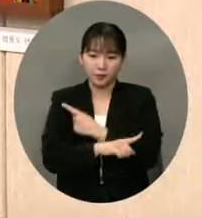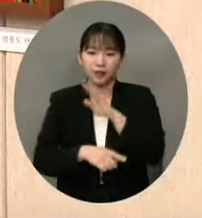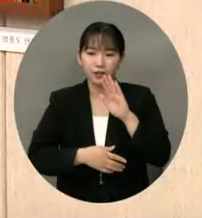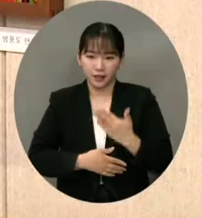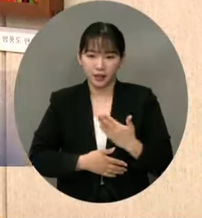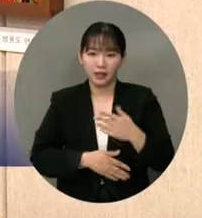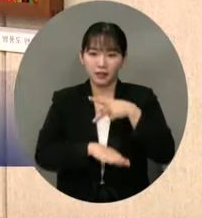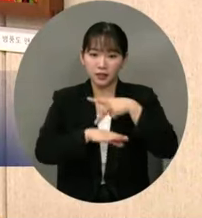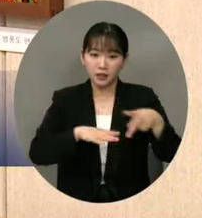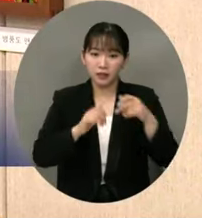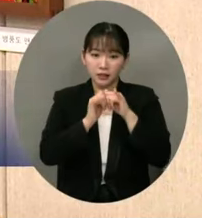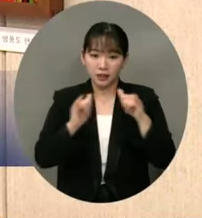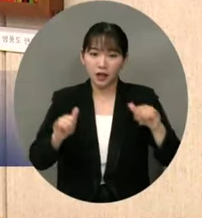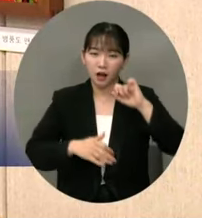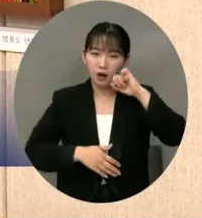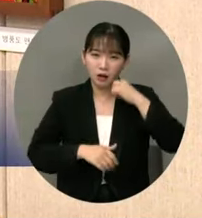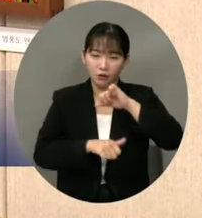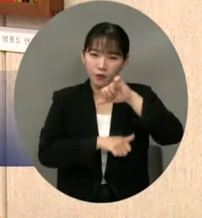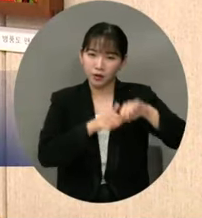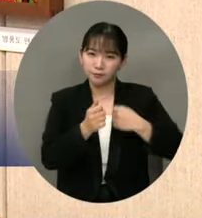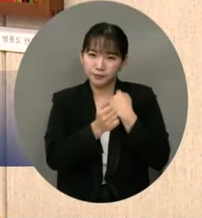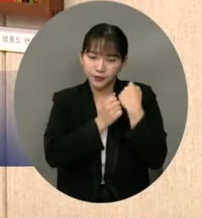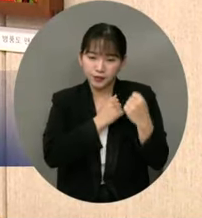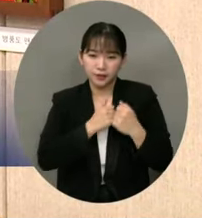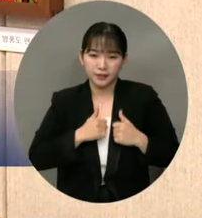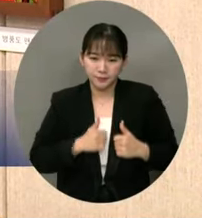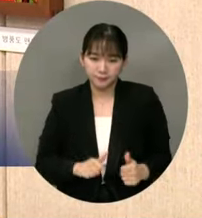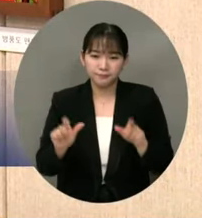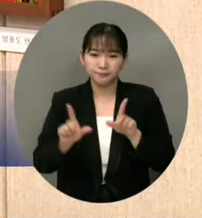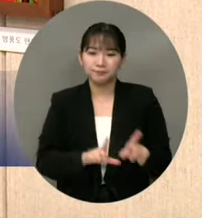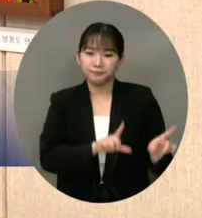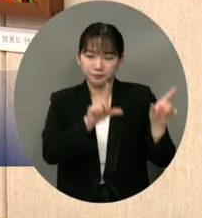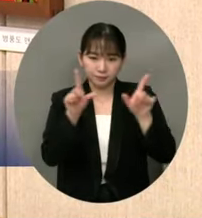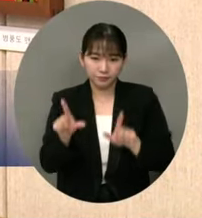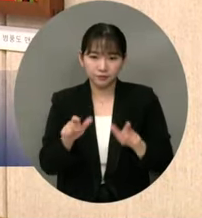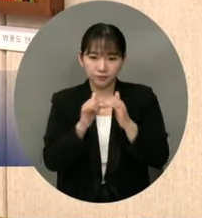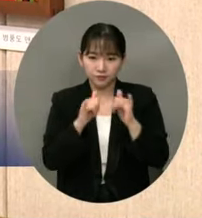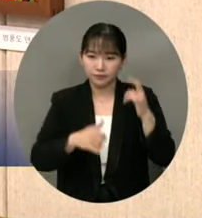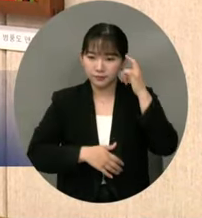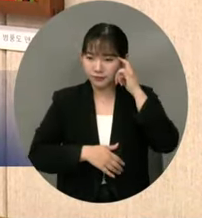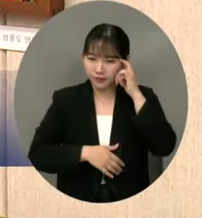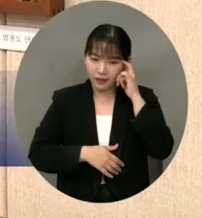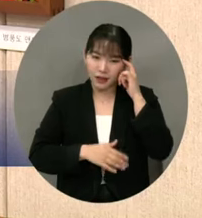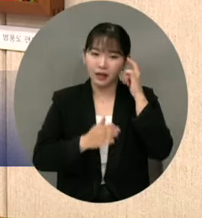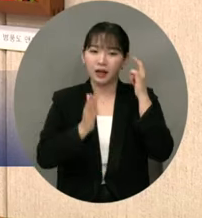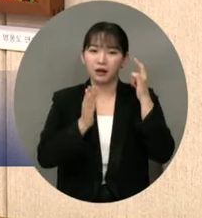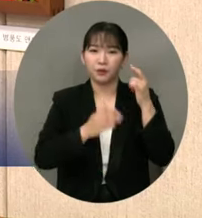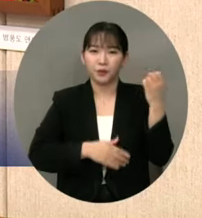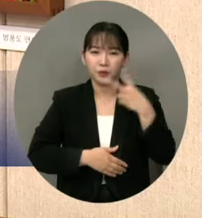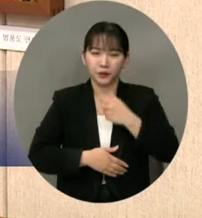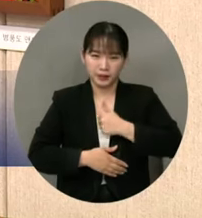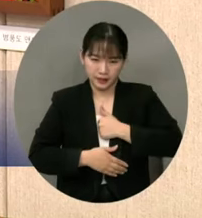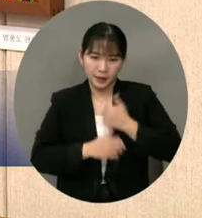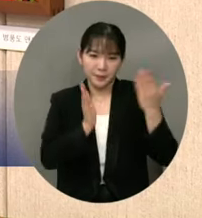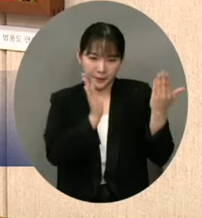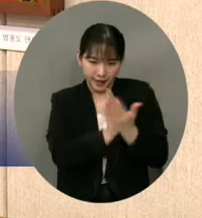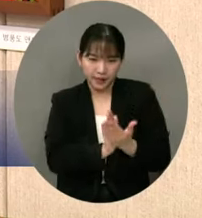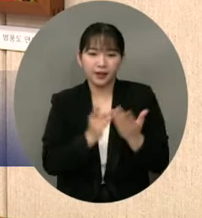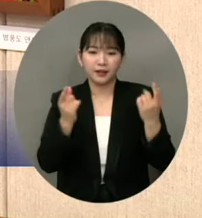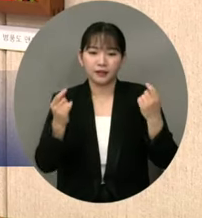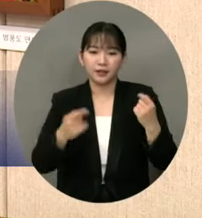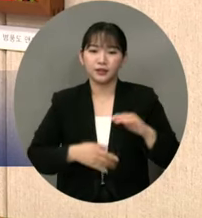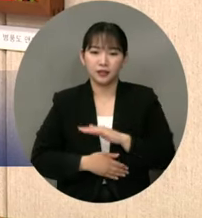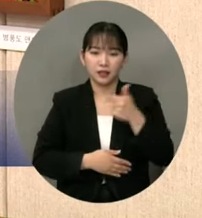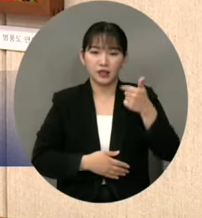우리 신안군민들이 어려운 환경에서도 꿋꿋이 살아가는 그런 군의 군민 정신하고도 정체성이 맞는 것